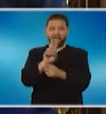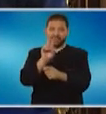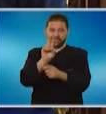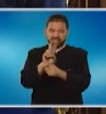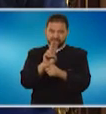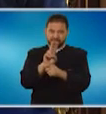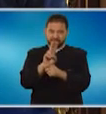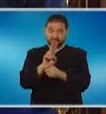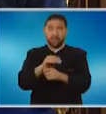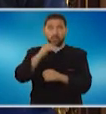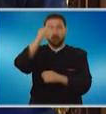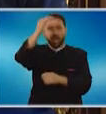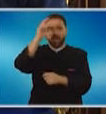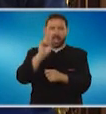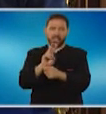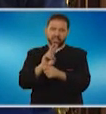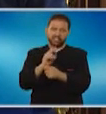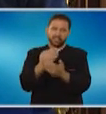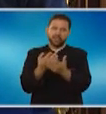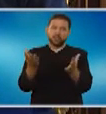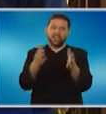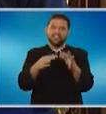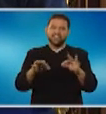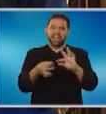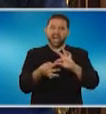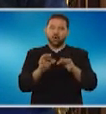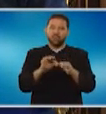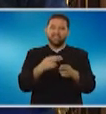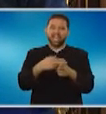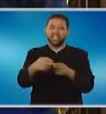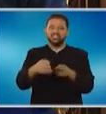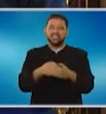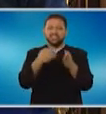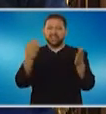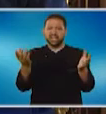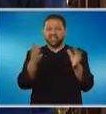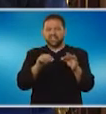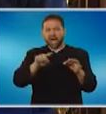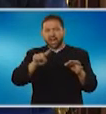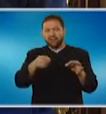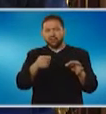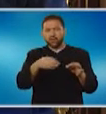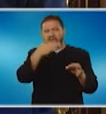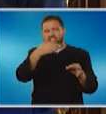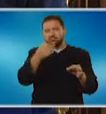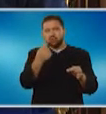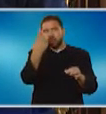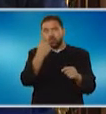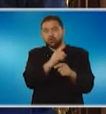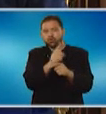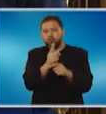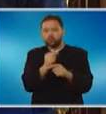atenție, mare atenție, pentru că fiecare cuvânt al Scripturii, fiecare virgulă, ne spune ceva.